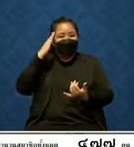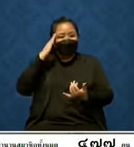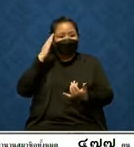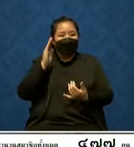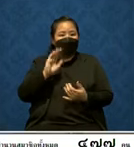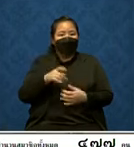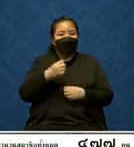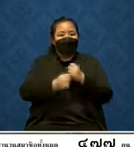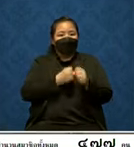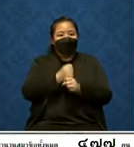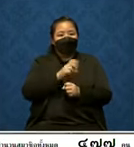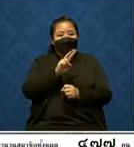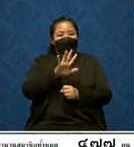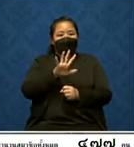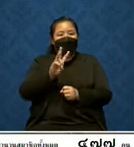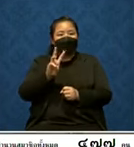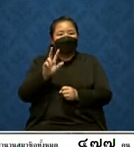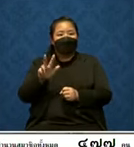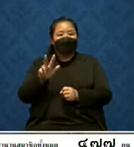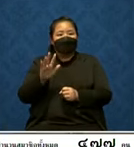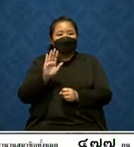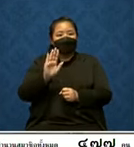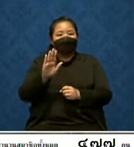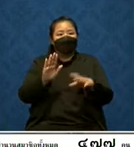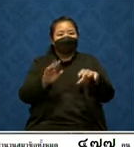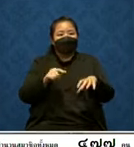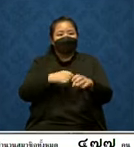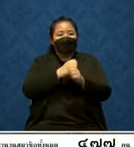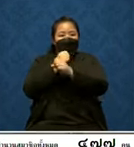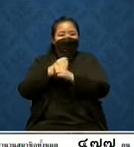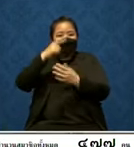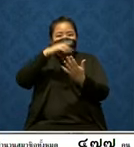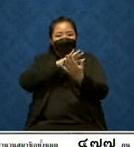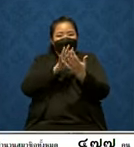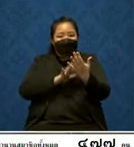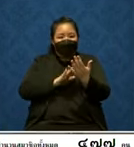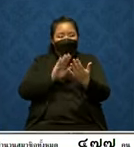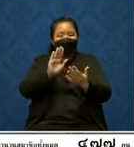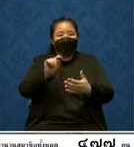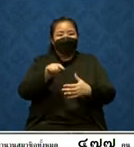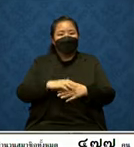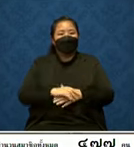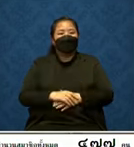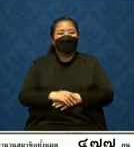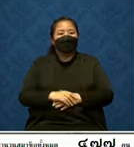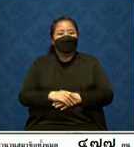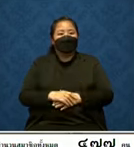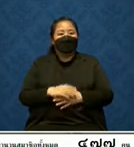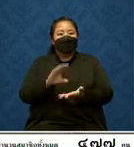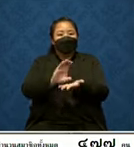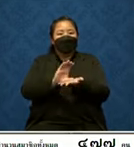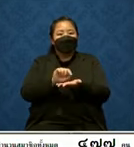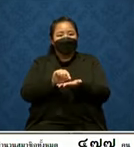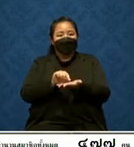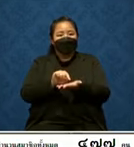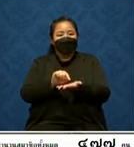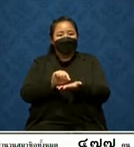ปี2563ของสถาบันเทคโนโลยีป้องกันประเทศกระทรวงกลาโหมงบประมาณของสถาบันเท